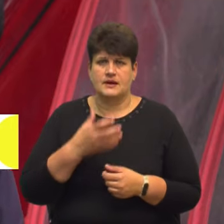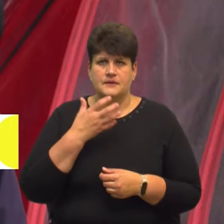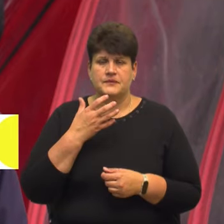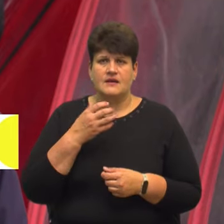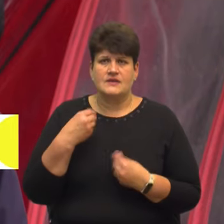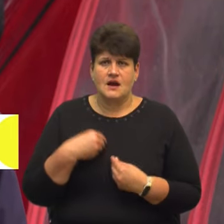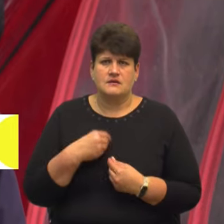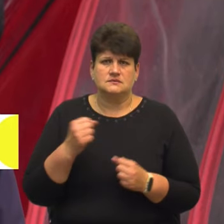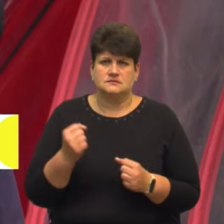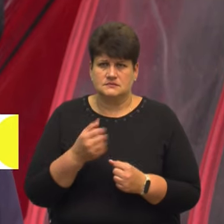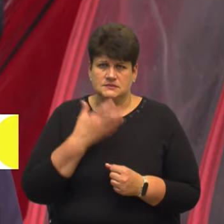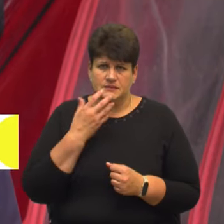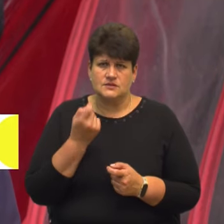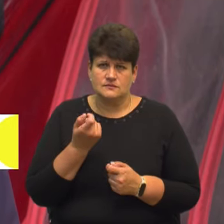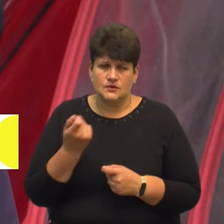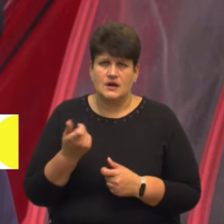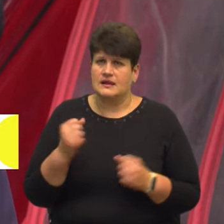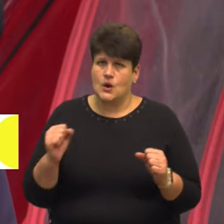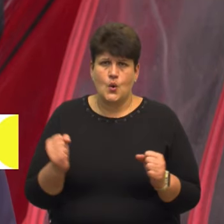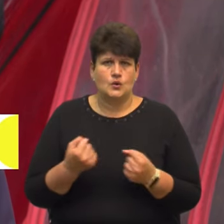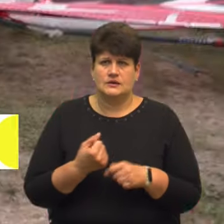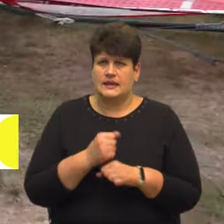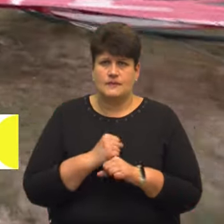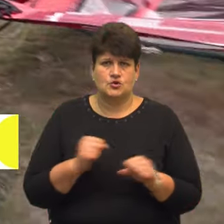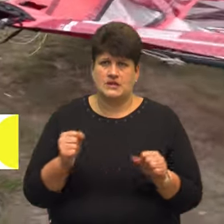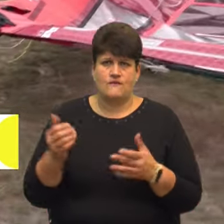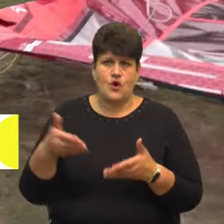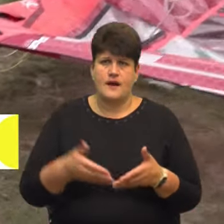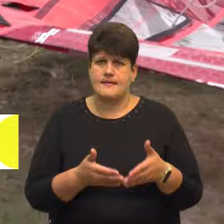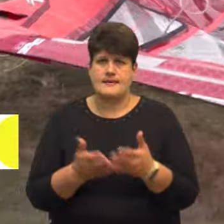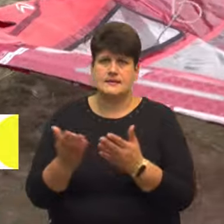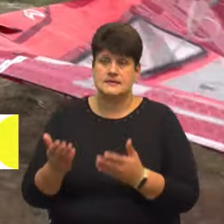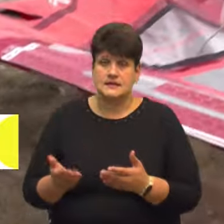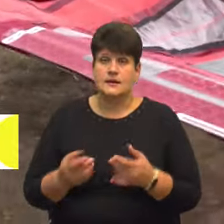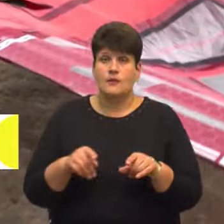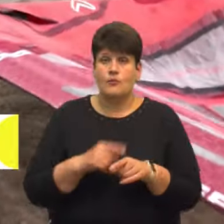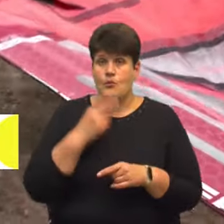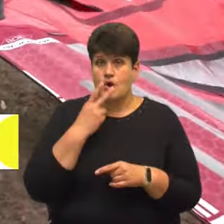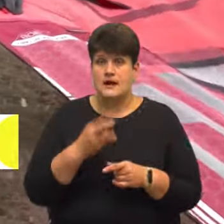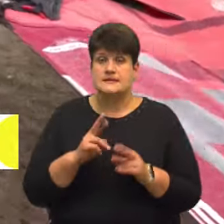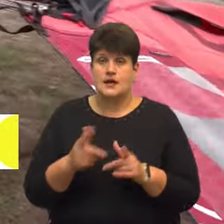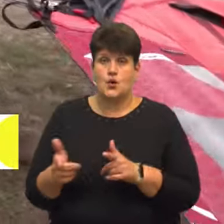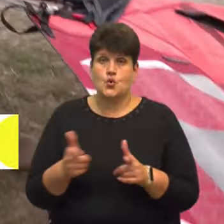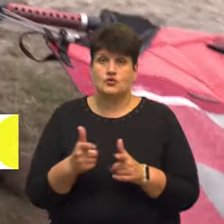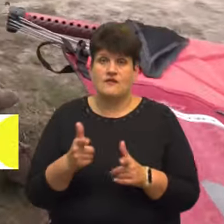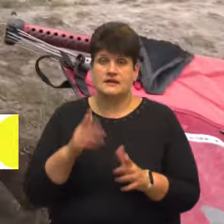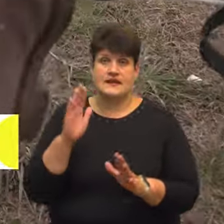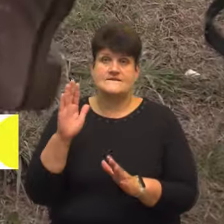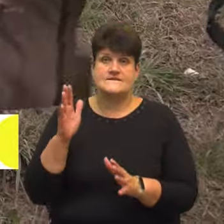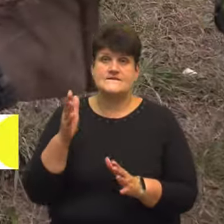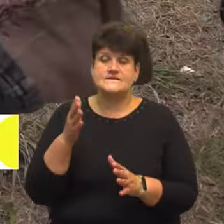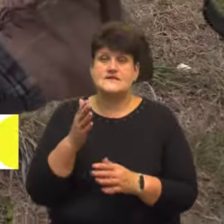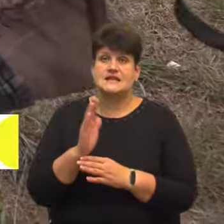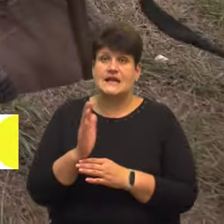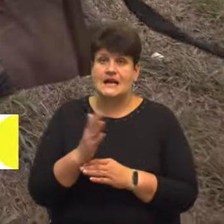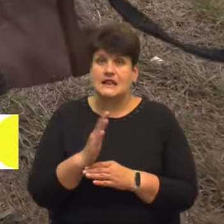стає надто холодно то Ну вже неможливо теж кататися Тимур показує як готувати вітрило для виходу на воду за його словами для